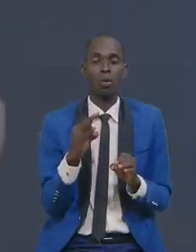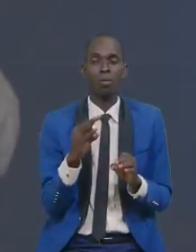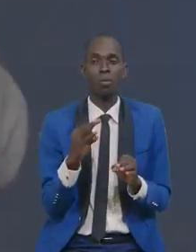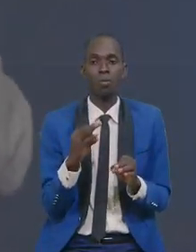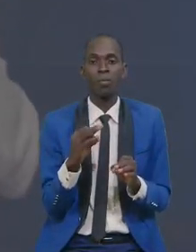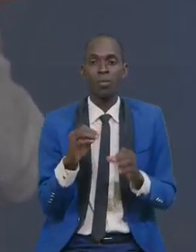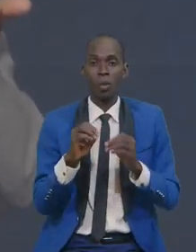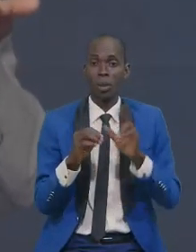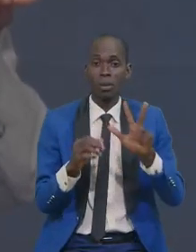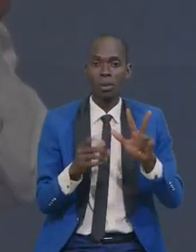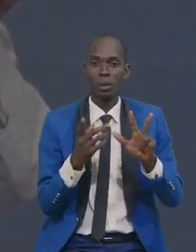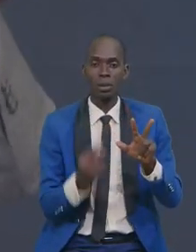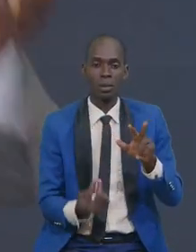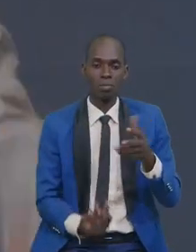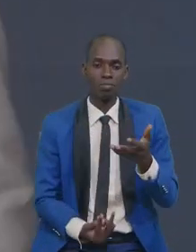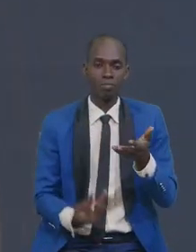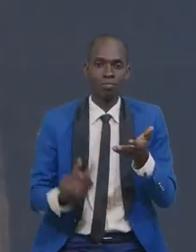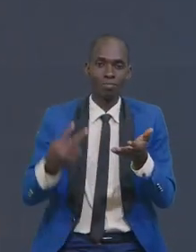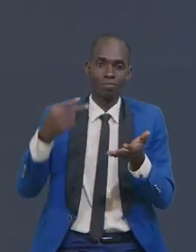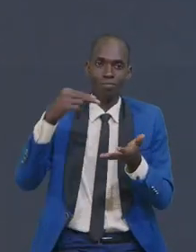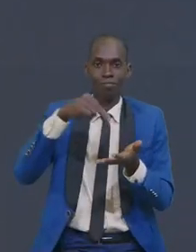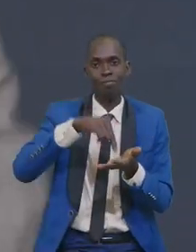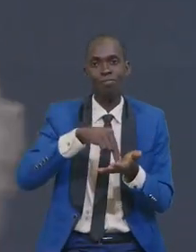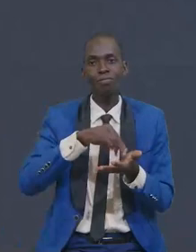maintenant, l'appel ascendant